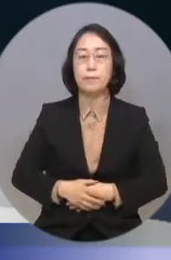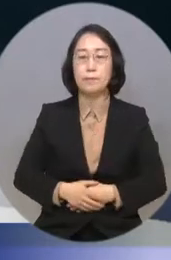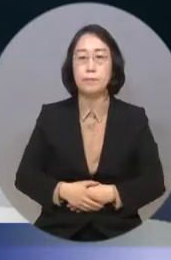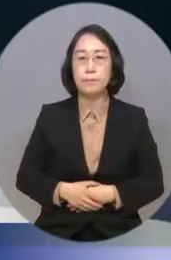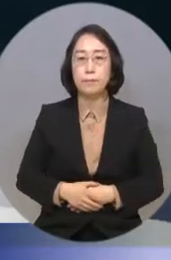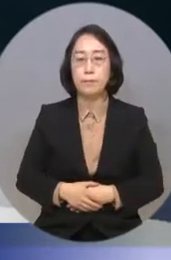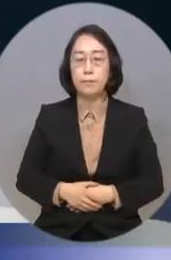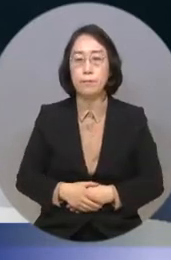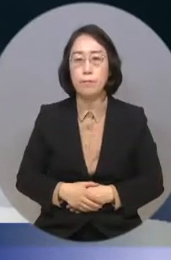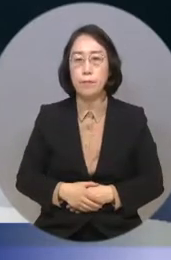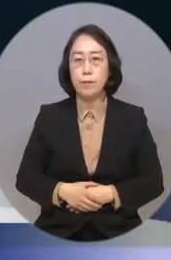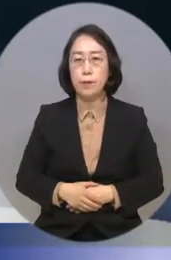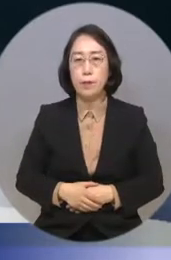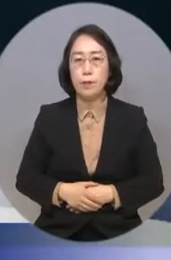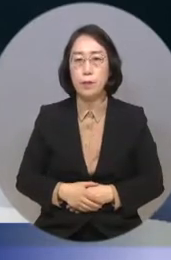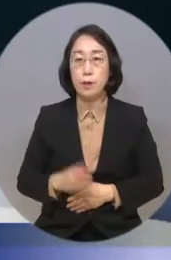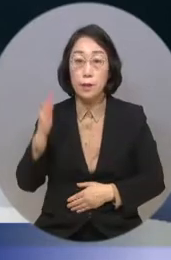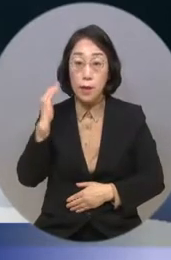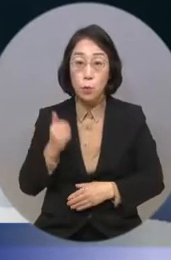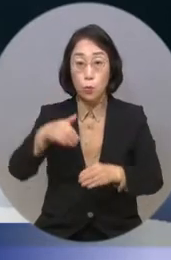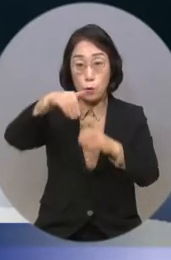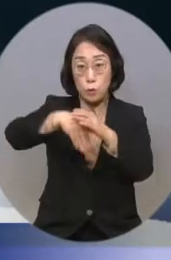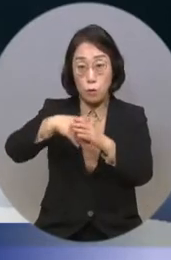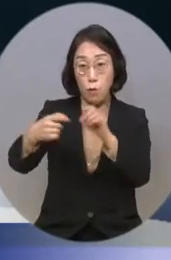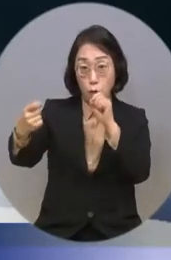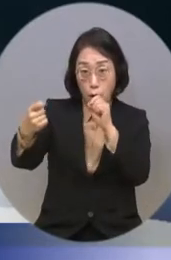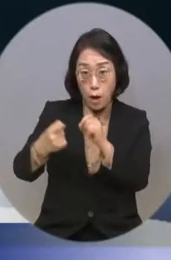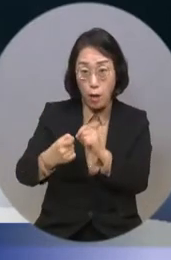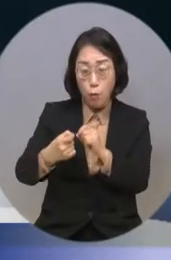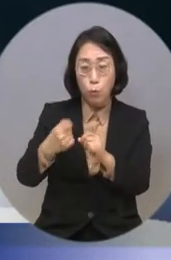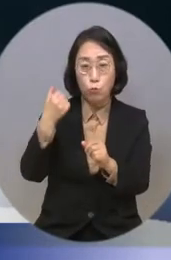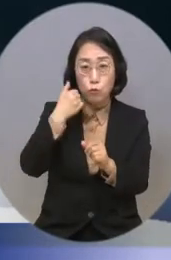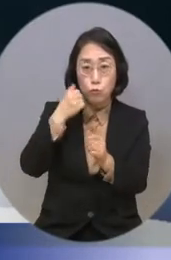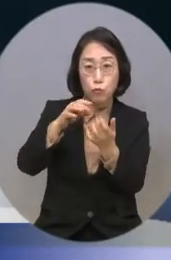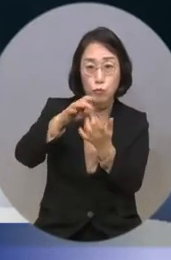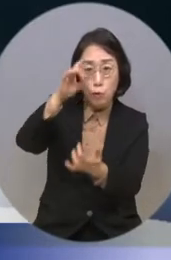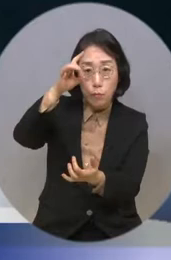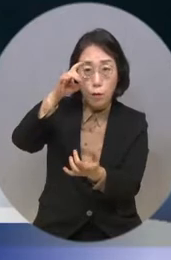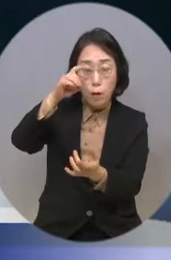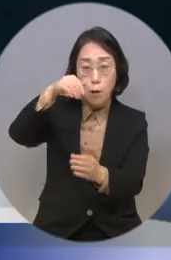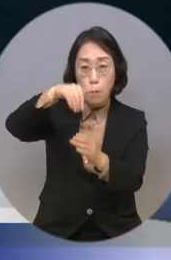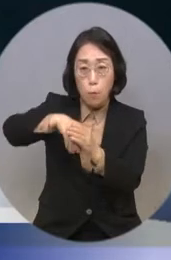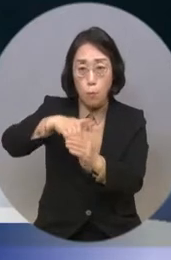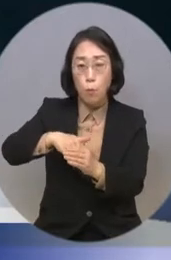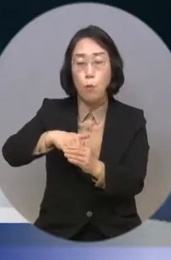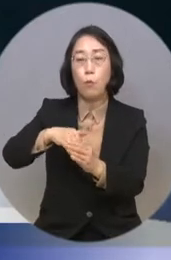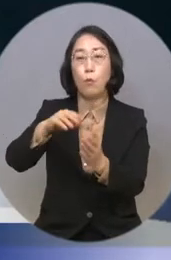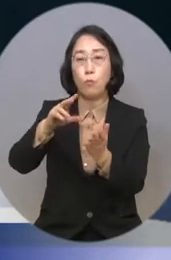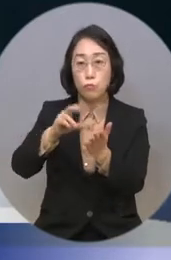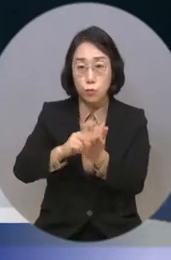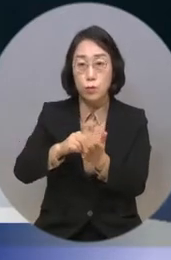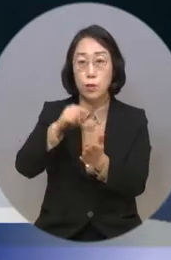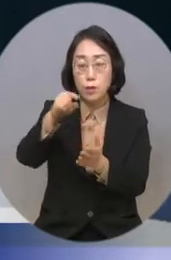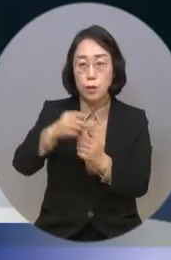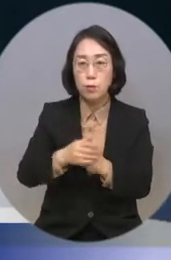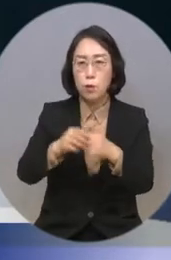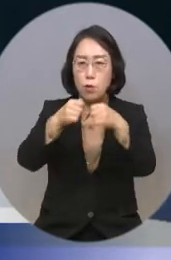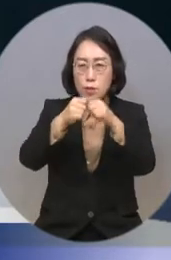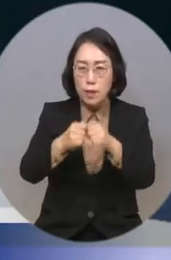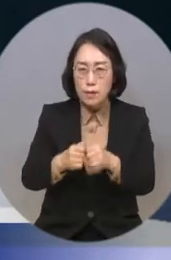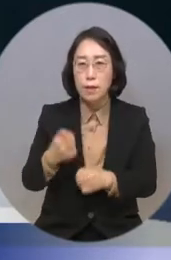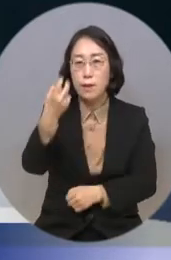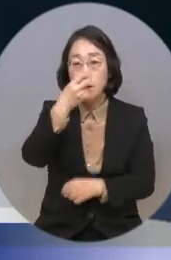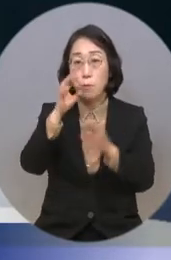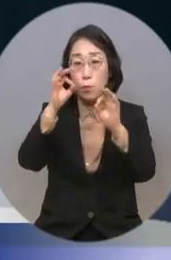대선이 얼마 남지 않았습니다. 어떤 후보를 지지하고 대통령으로 뽑을지 정책을 꼼꼼히 살피는 것이